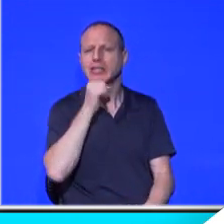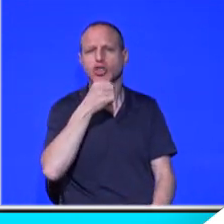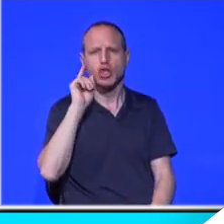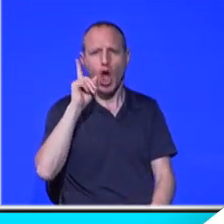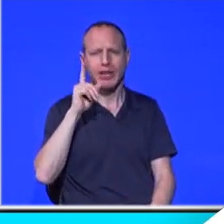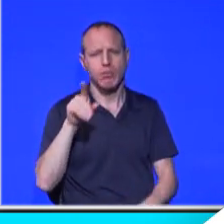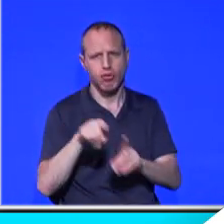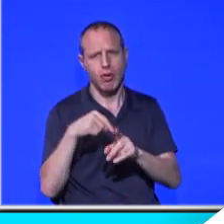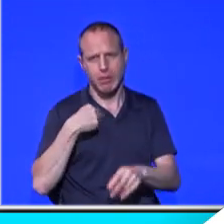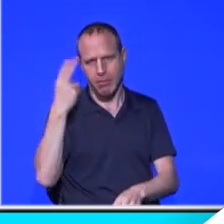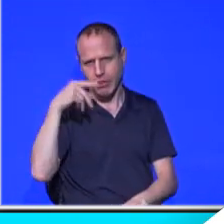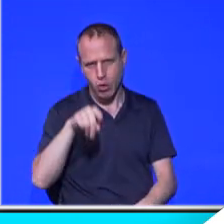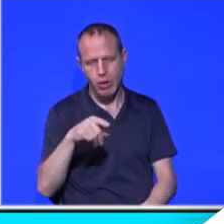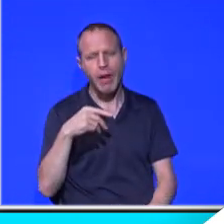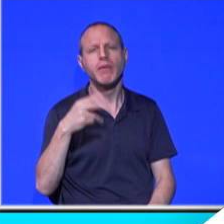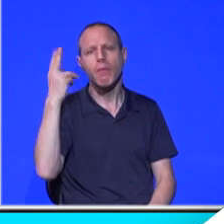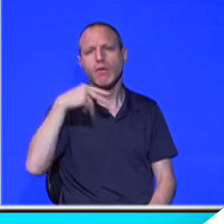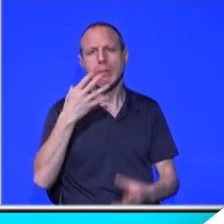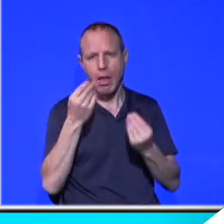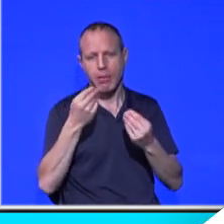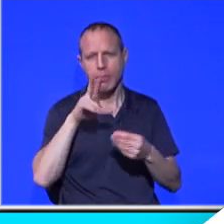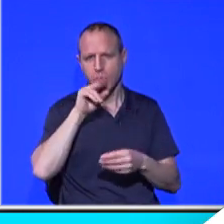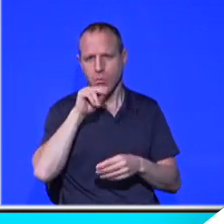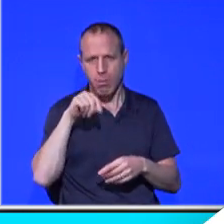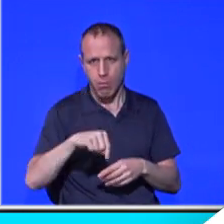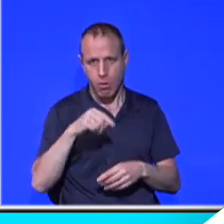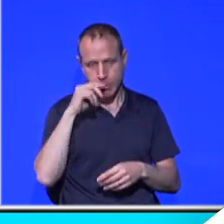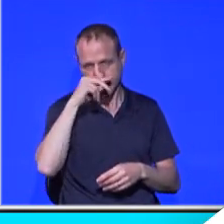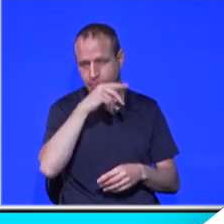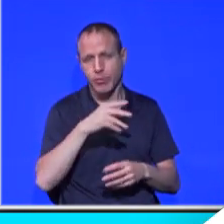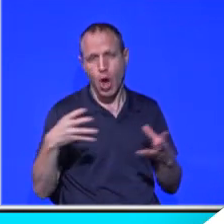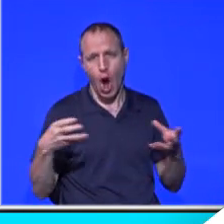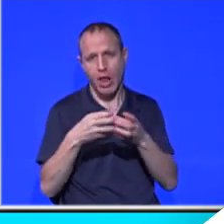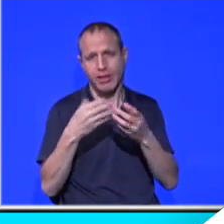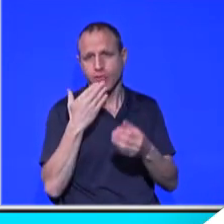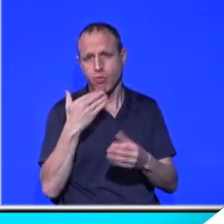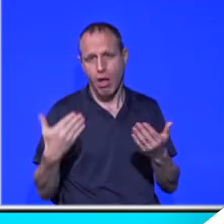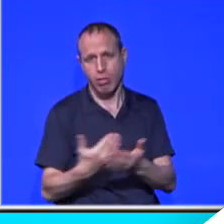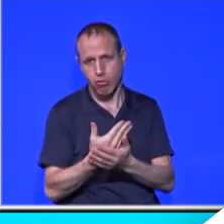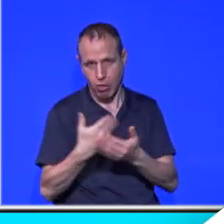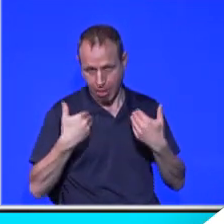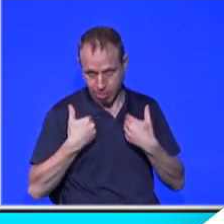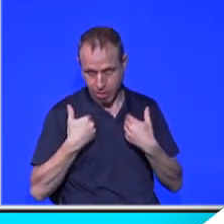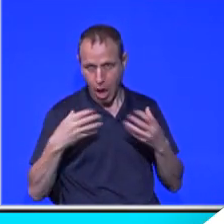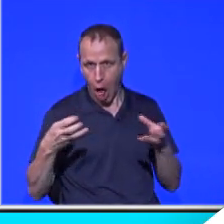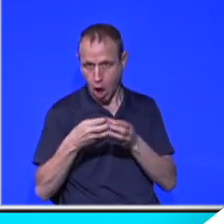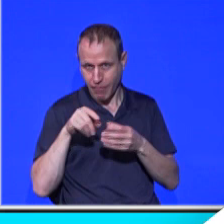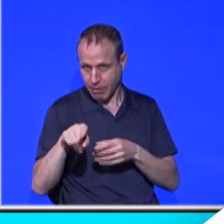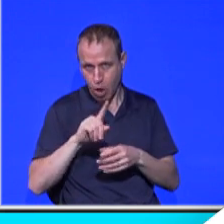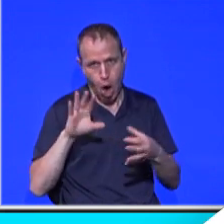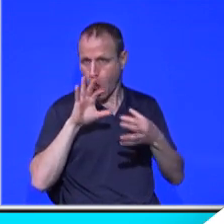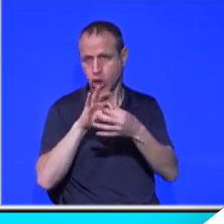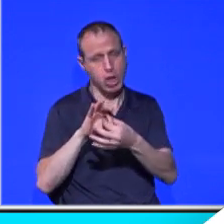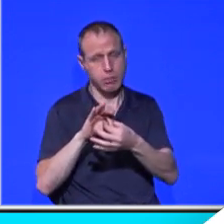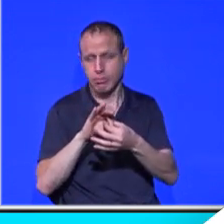שאני מבין אותה, ובמובנים רבים מדובר כאן בעצם בקולקטיב יהודי חדש. אני לקולקטיב הזה לא שייך,